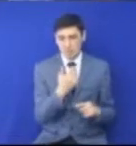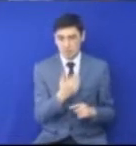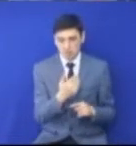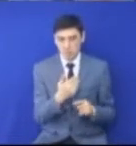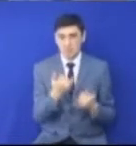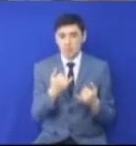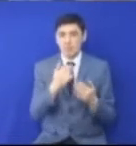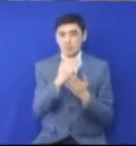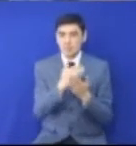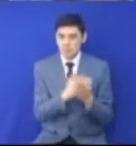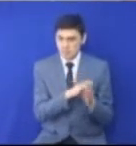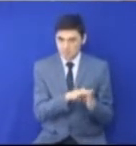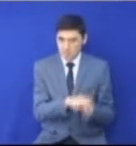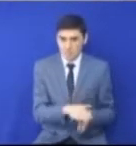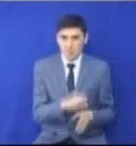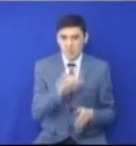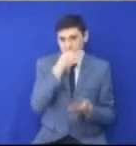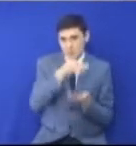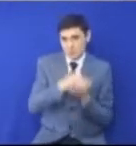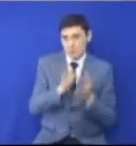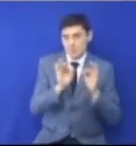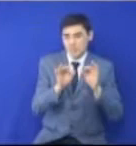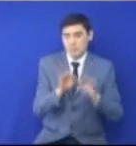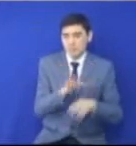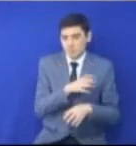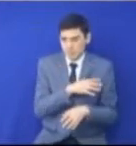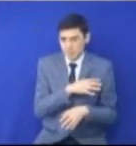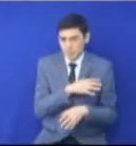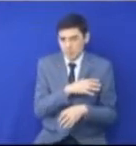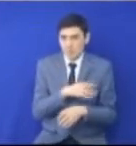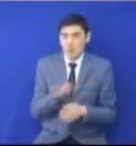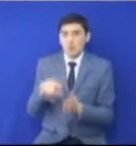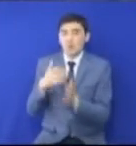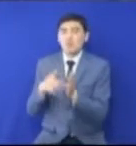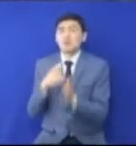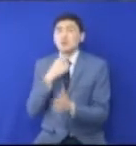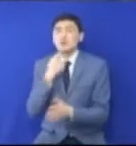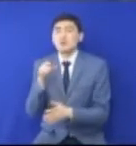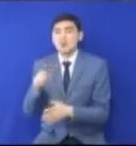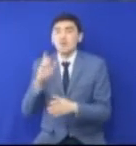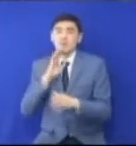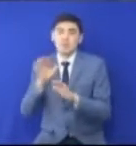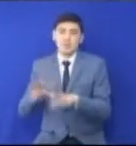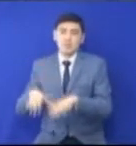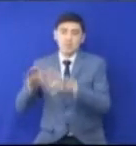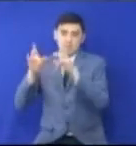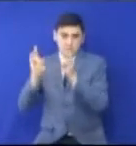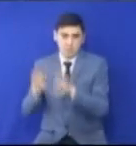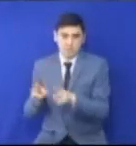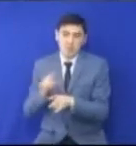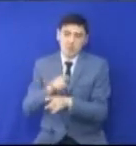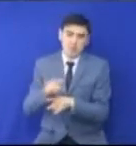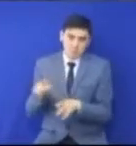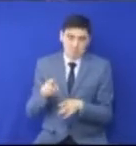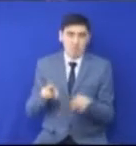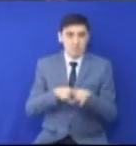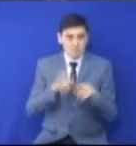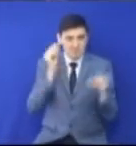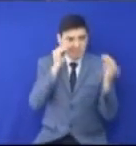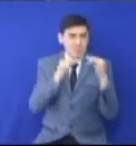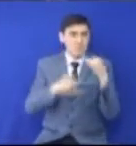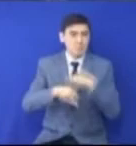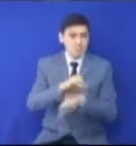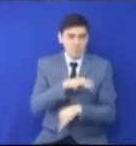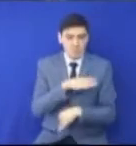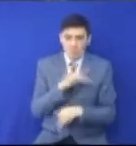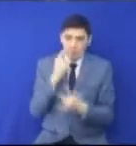жүзеге асырылуы жөнінде есеп тыңдалды. Халық қалаулылары Аягөздегі су басу мәселесінде назардан тыс қалдырмады. Депутаттардың басым